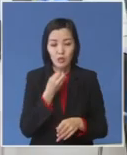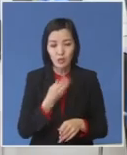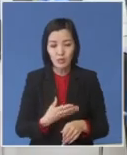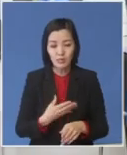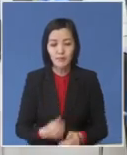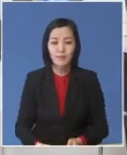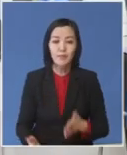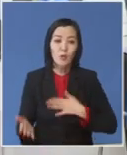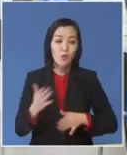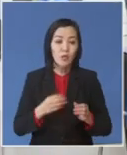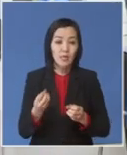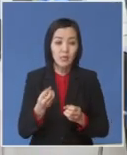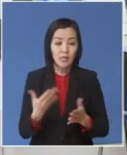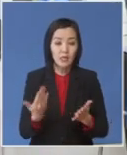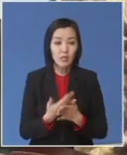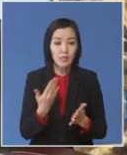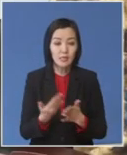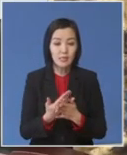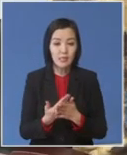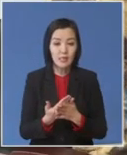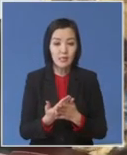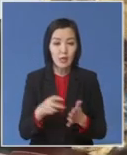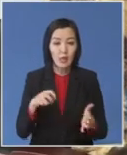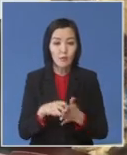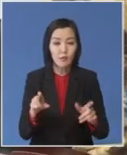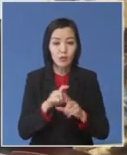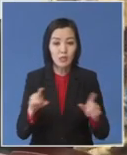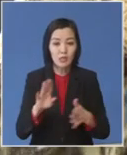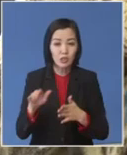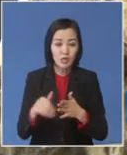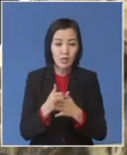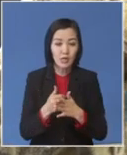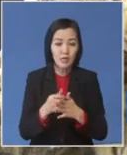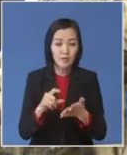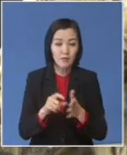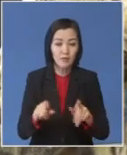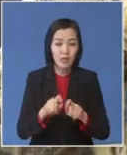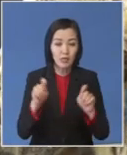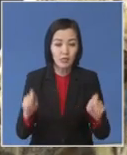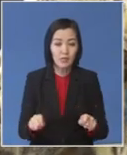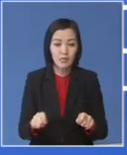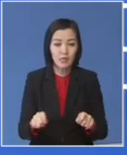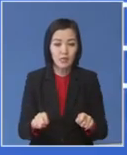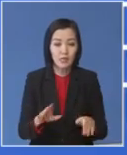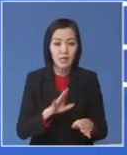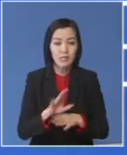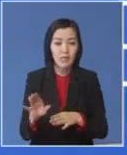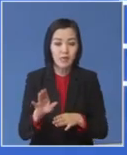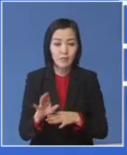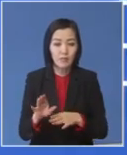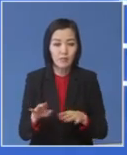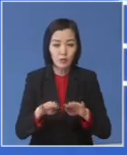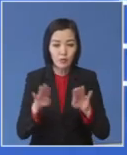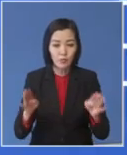Қуанарлық тағы бір жайт. Жаңа нысаннан почта бөлімшесінің заманауи форматы ашылды. сәлемдемелер супермаркеті деп аталатын мұна